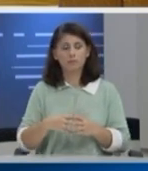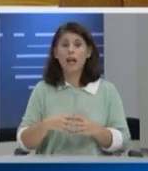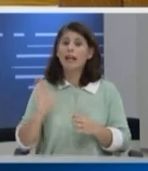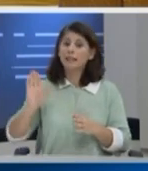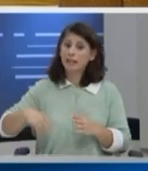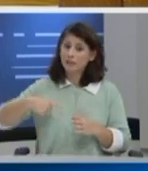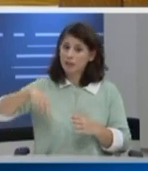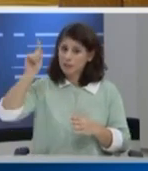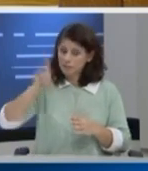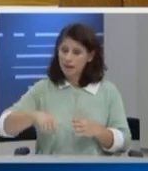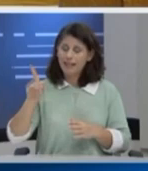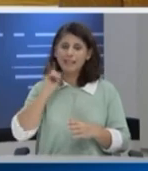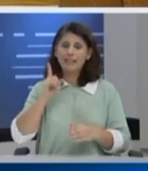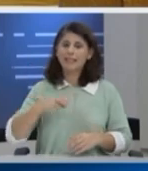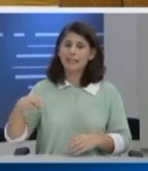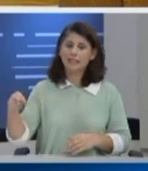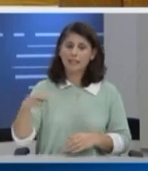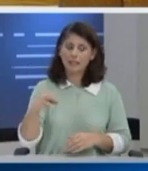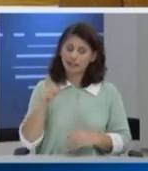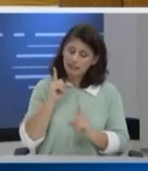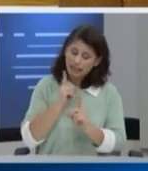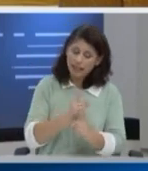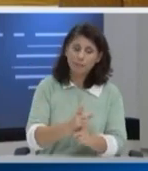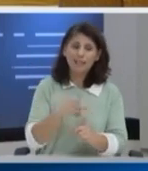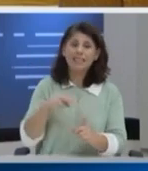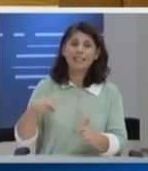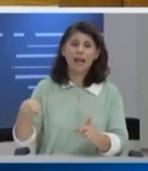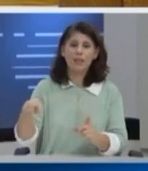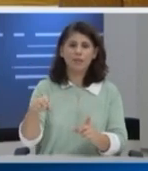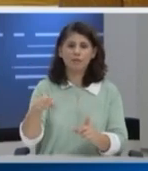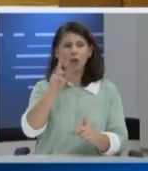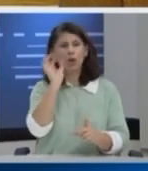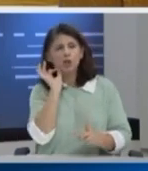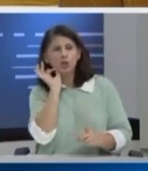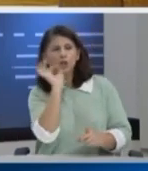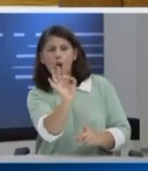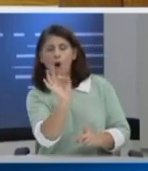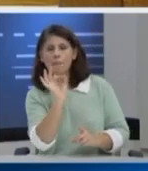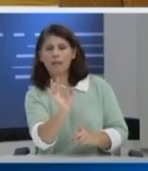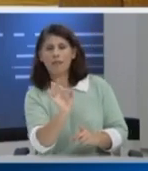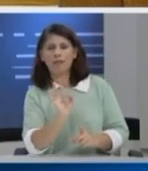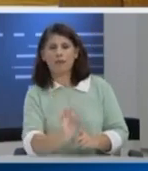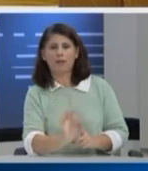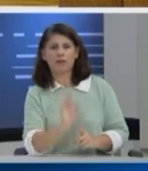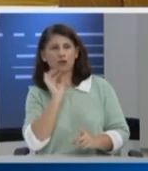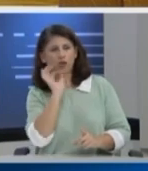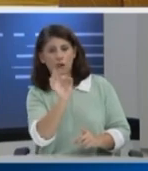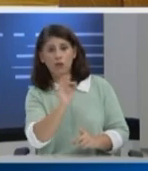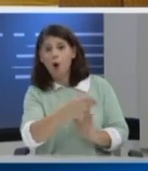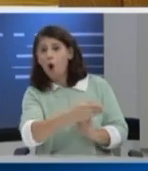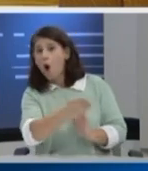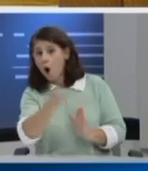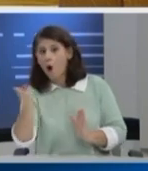Τις τελευταίες μέρες, κυρίες και κύριοι συνάδελφοι, συγκεκριμένοι συνάδελφοί σας στοχοποιήθηκαν. Όλοι όσοι